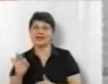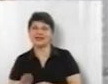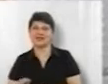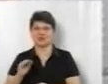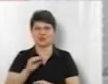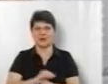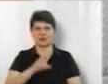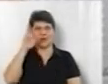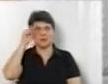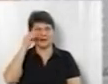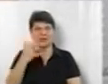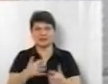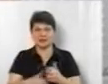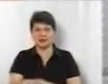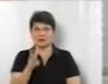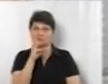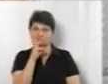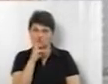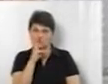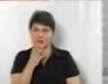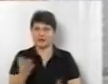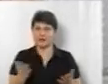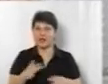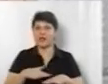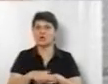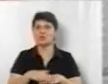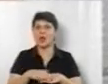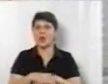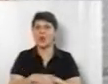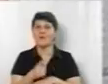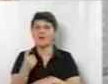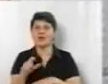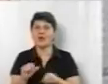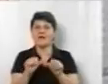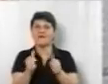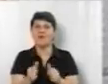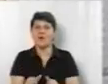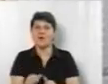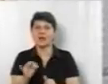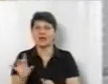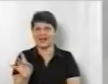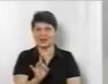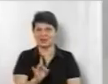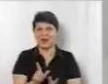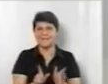цей показник середньої заробітної плати, який розраховує саму формулу і самий розмір